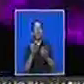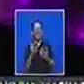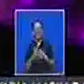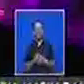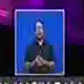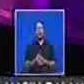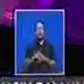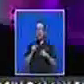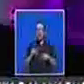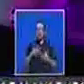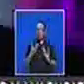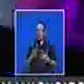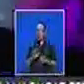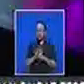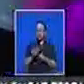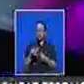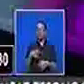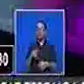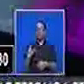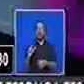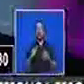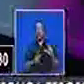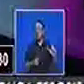2 untuk menanggapi, waktunya 1,5 menit.